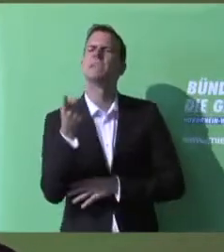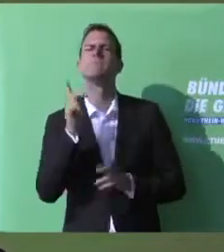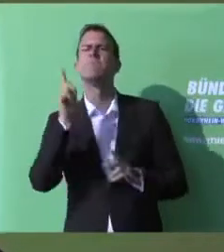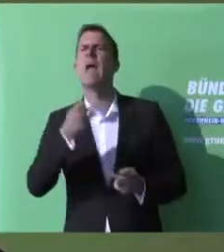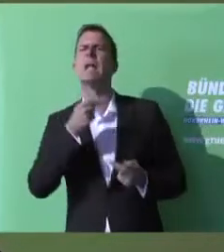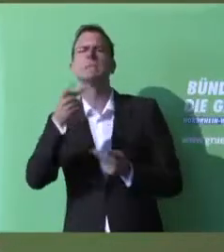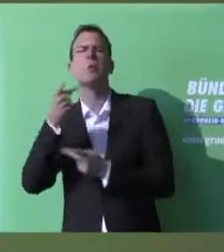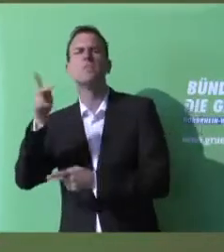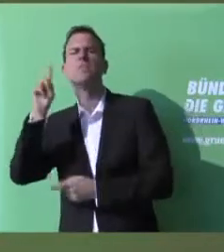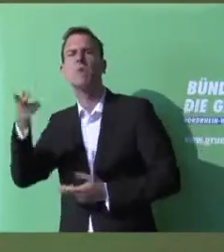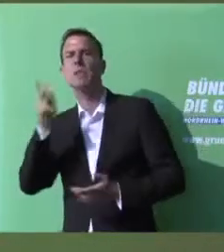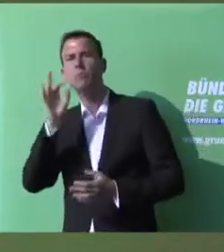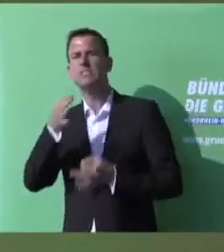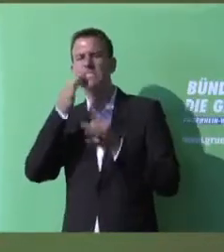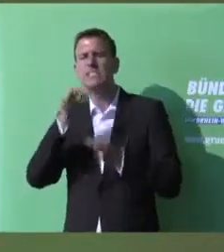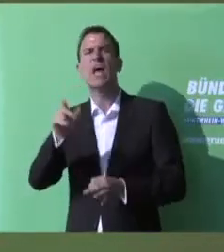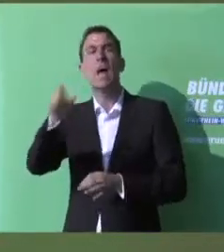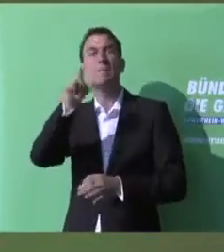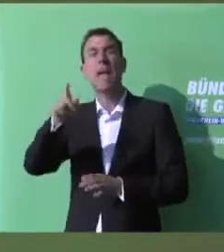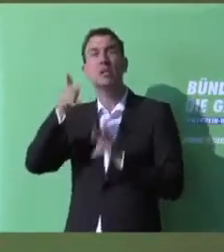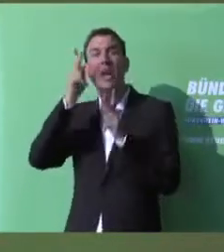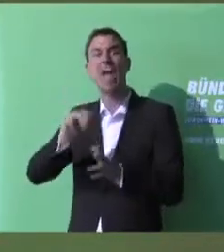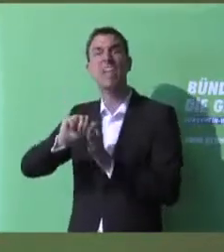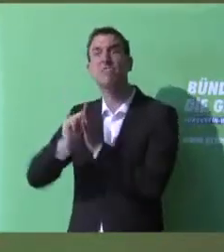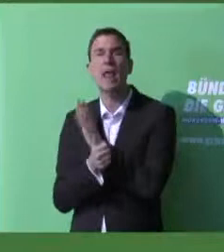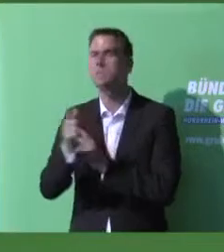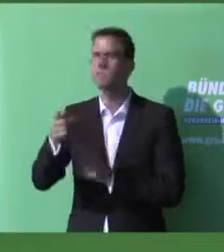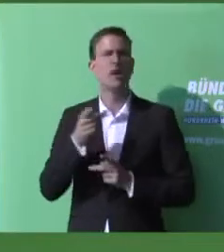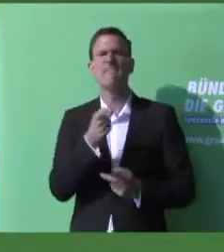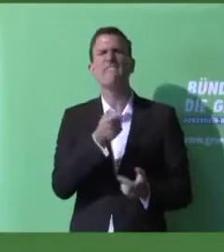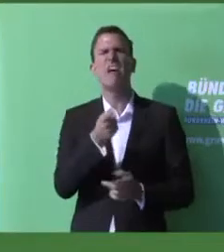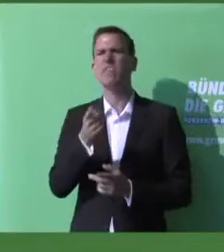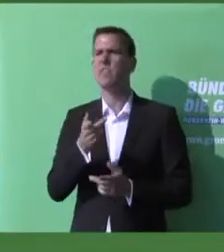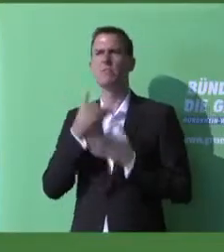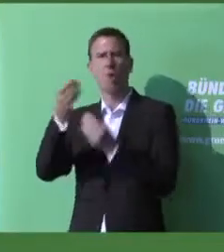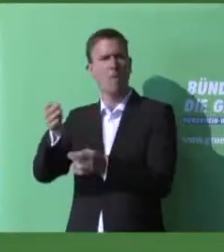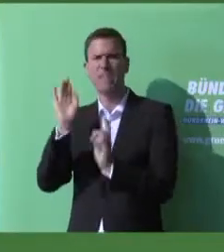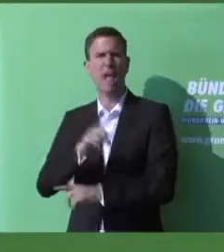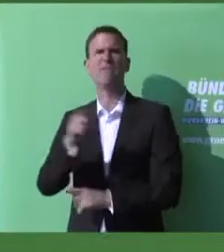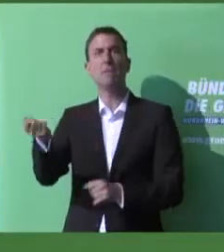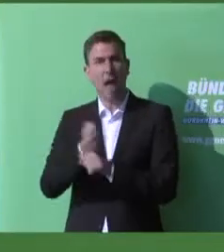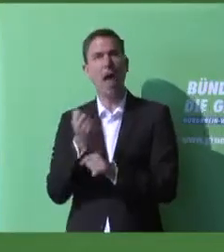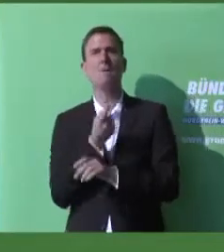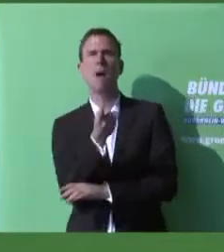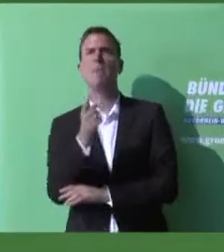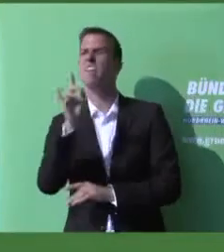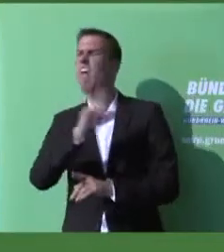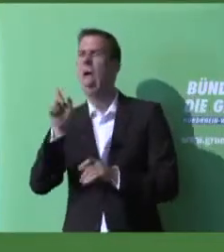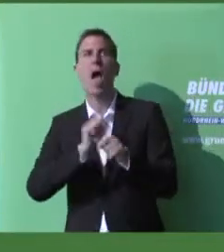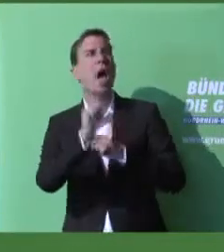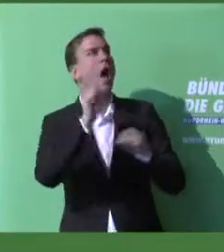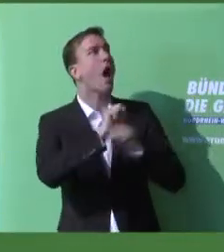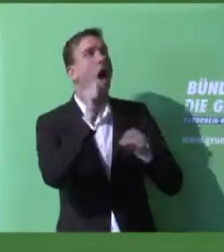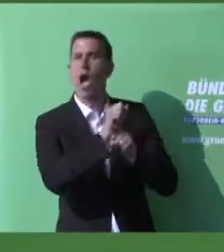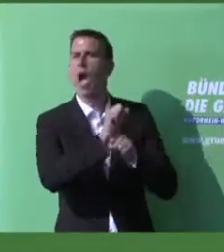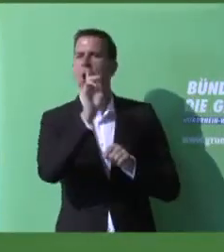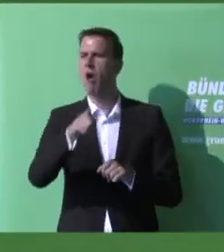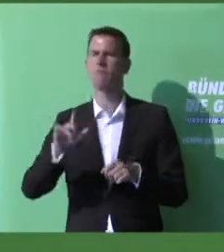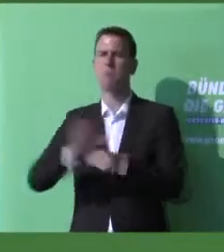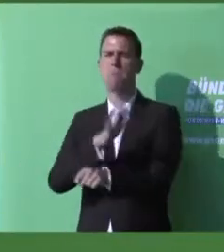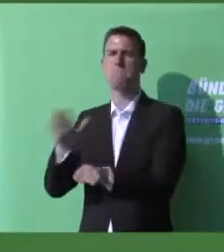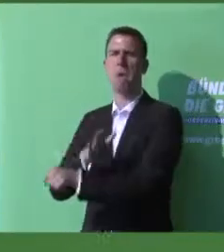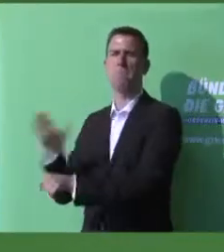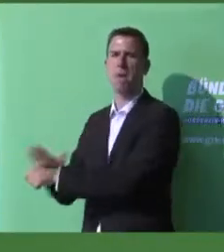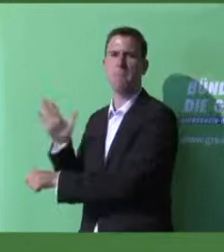die systematisch die Menschenrechte verletzen, die Waffen einsetzen zur Aufstandsbekämpfung im eigenen Land und bei den